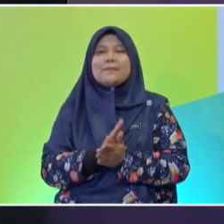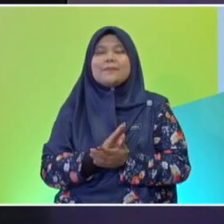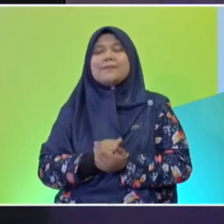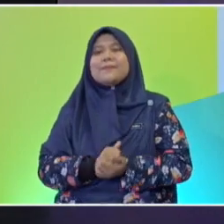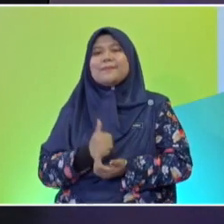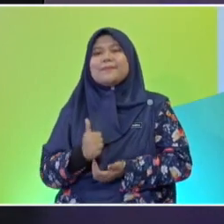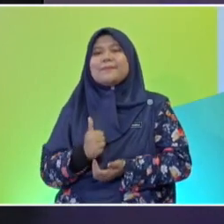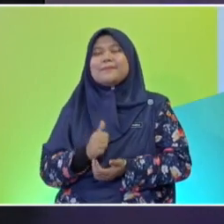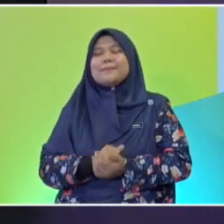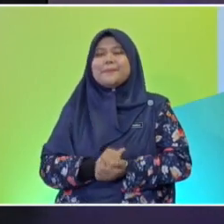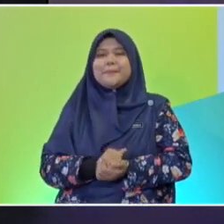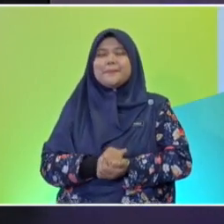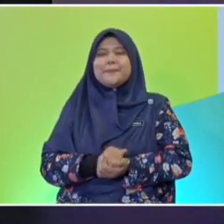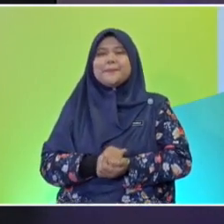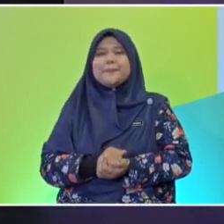jadi betul